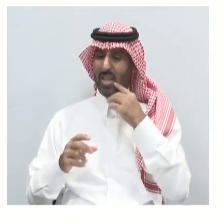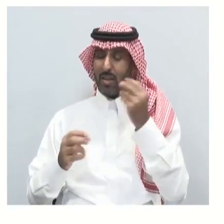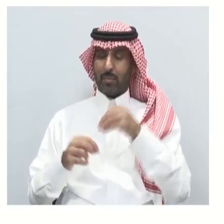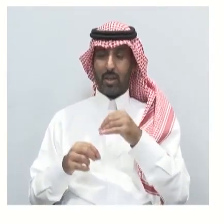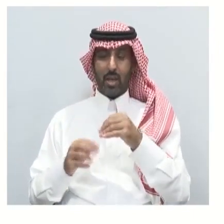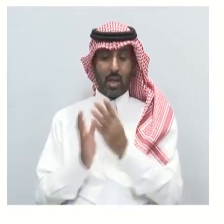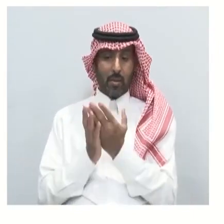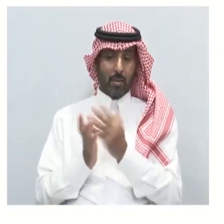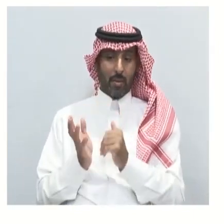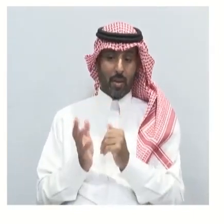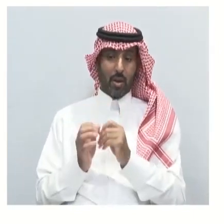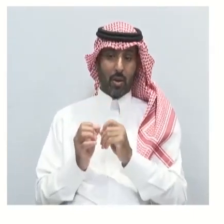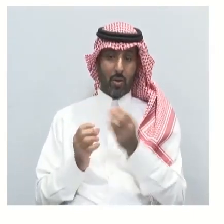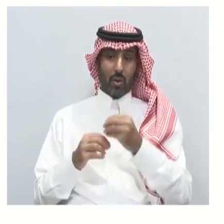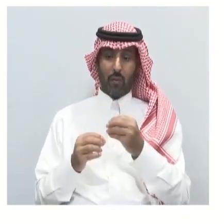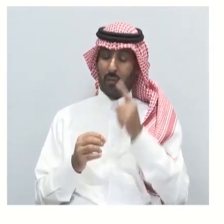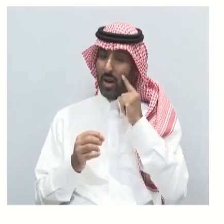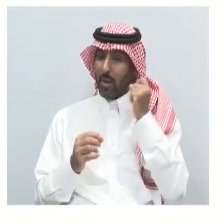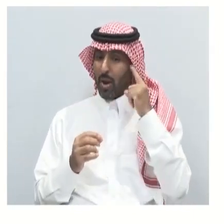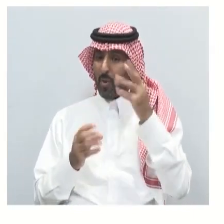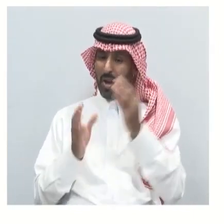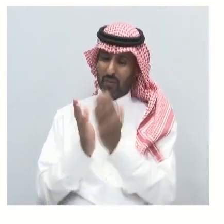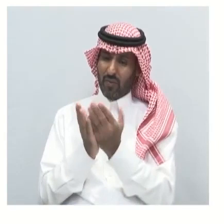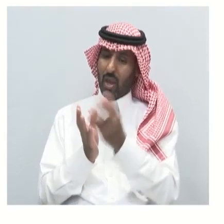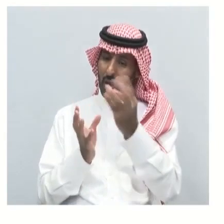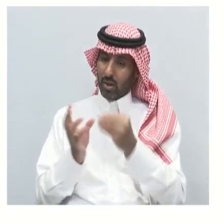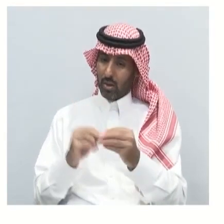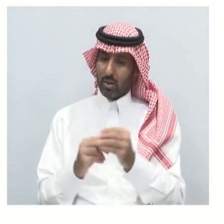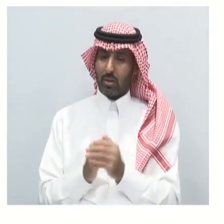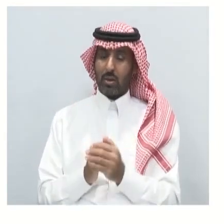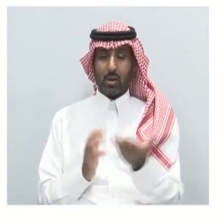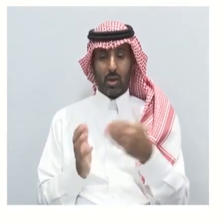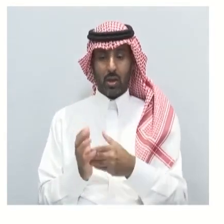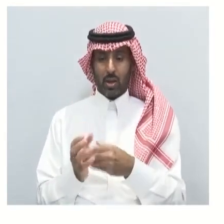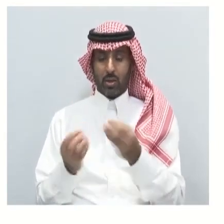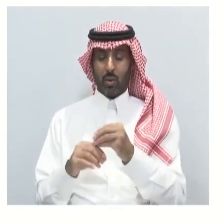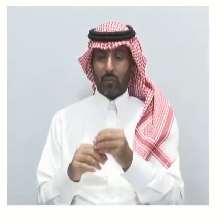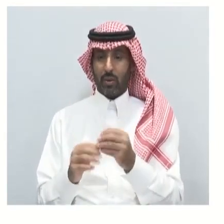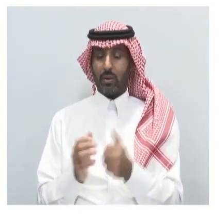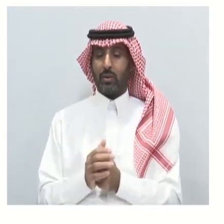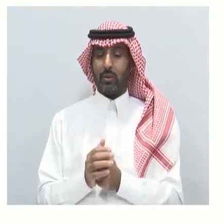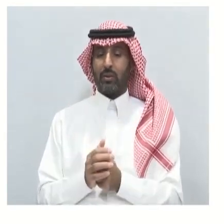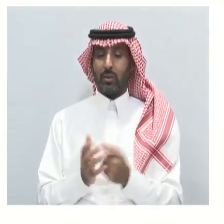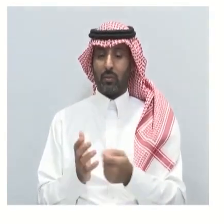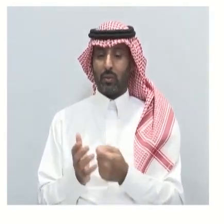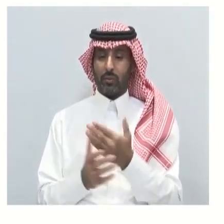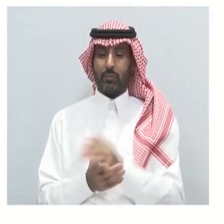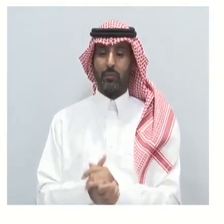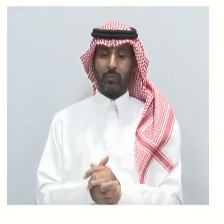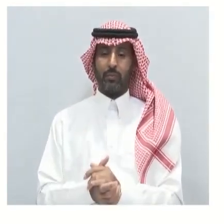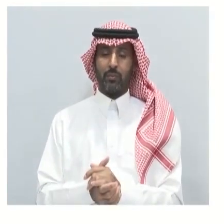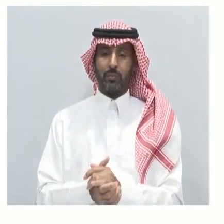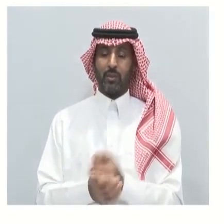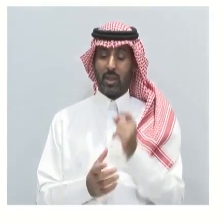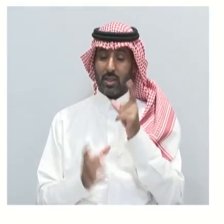من البحث وتوفر المعلومات ومراجع المتعلقه بالبحث واخيرا توفر الامكانات الماديه